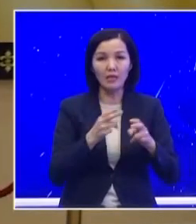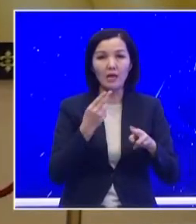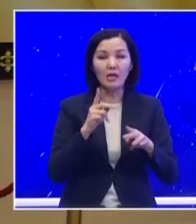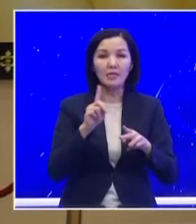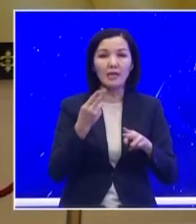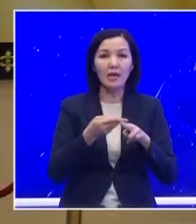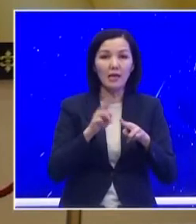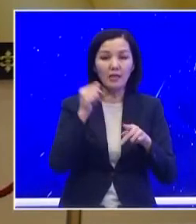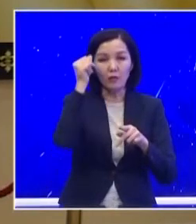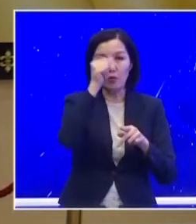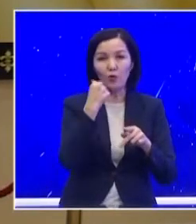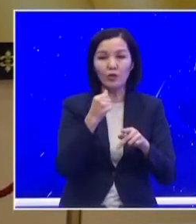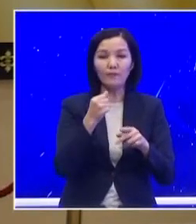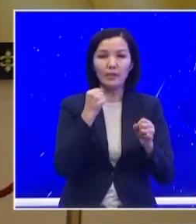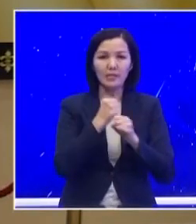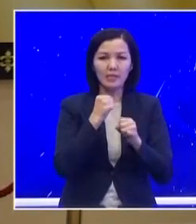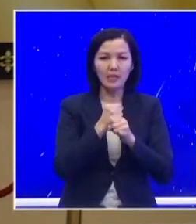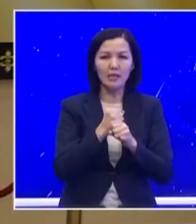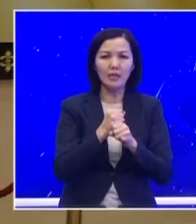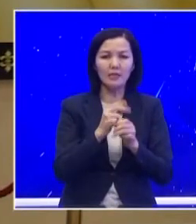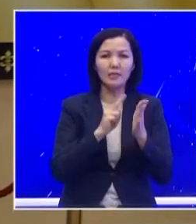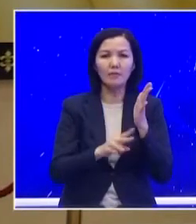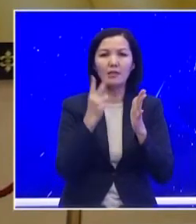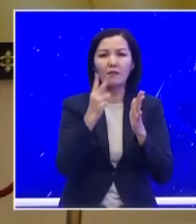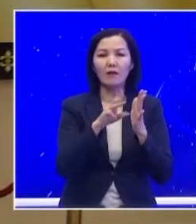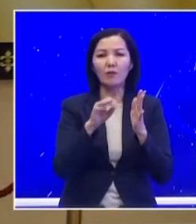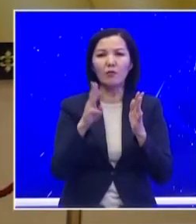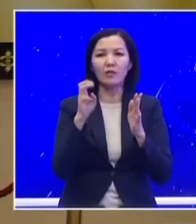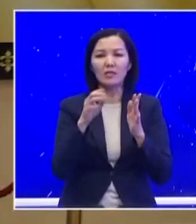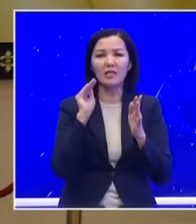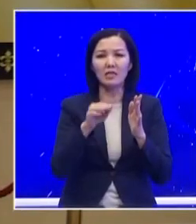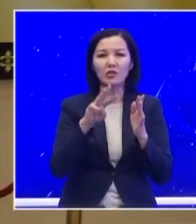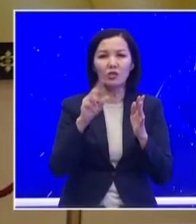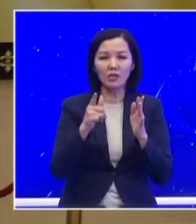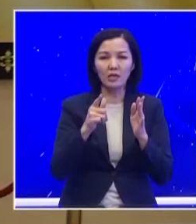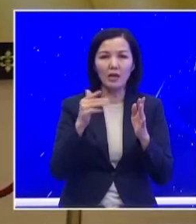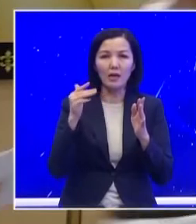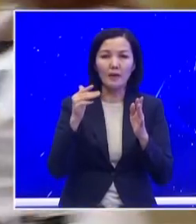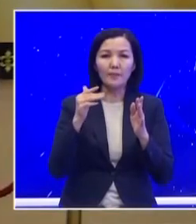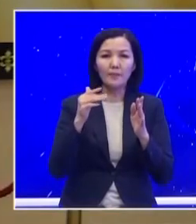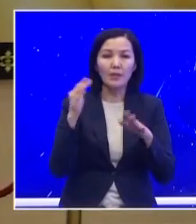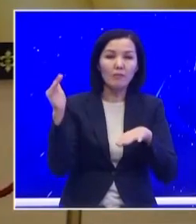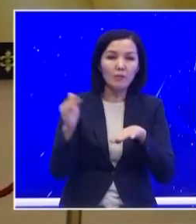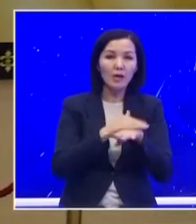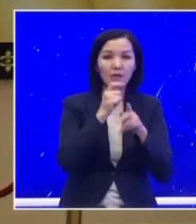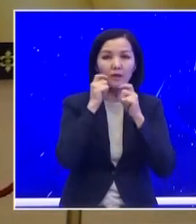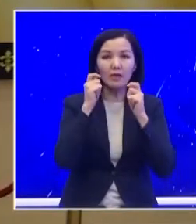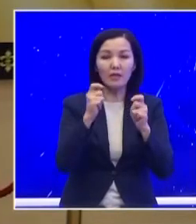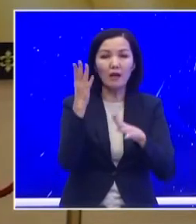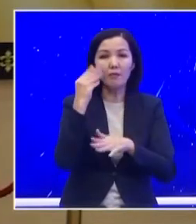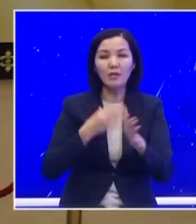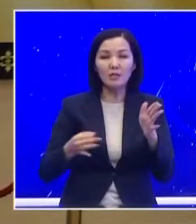год сделала на 72 миллиона 300 тысяч тенге, оказала благотворительность